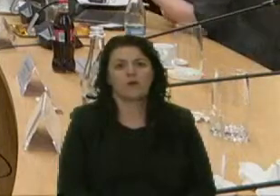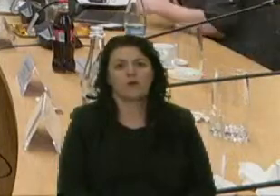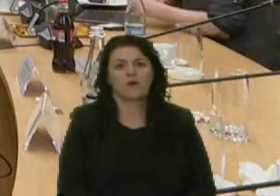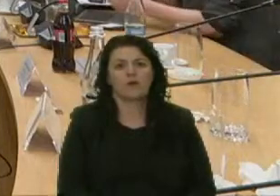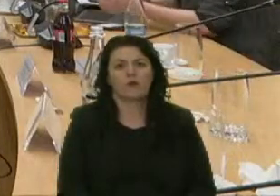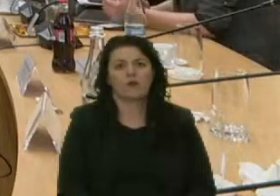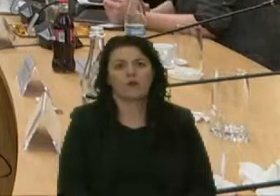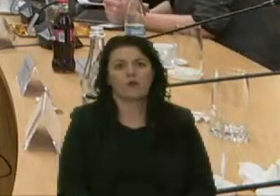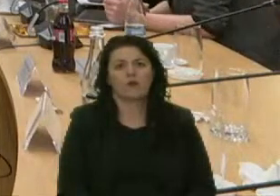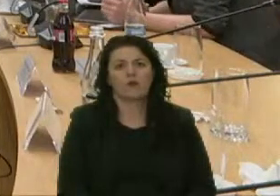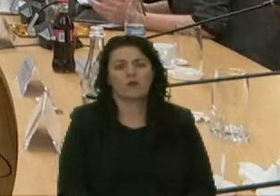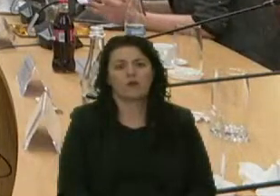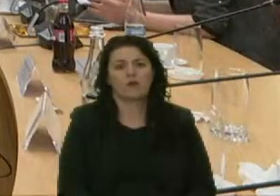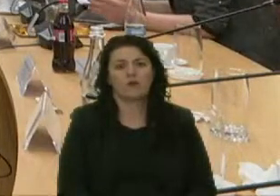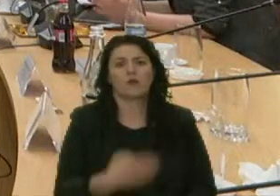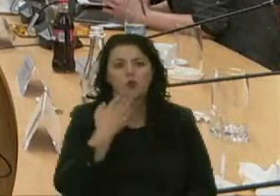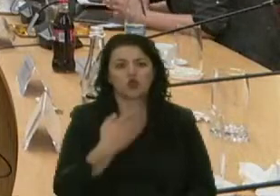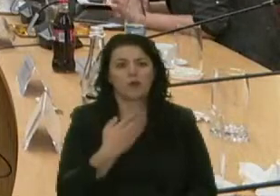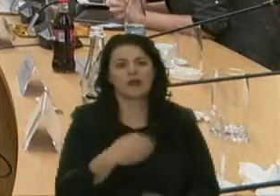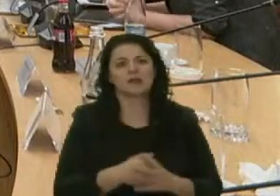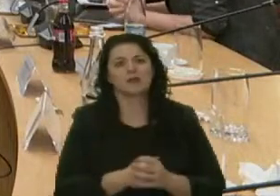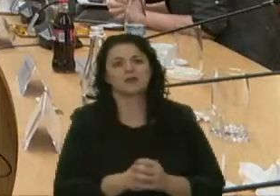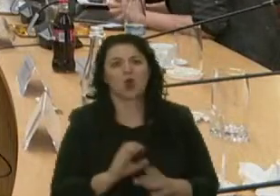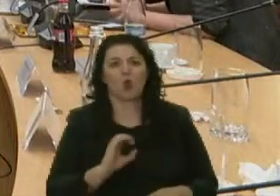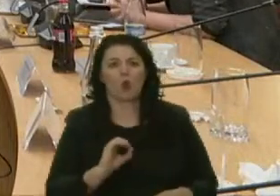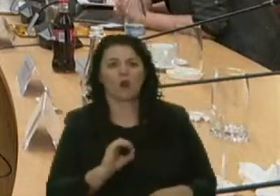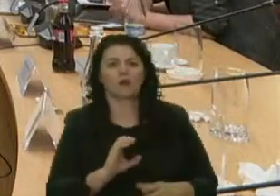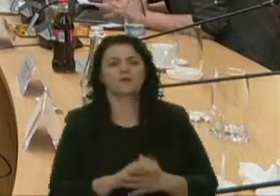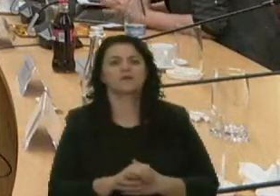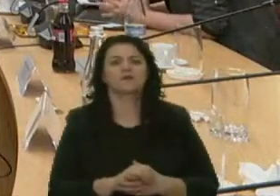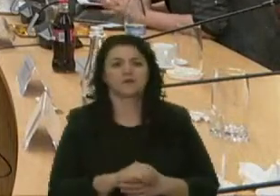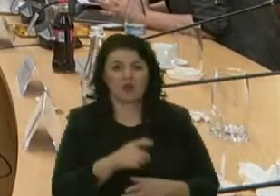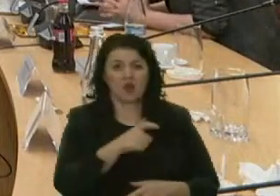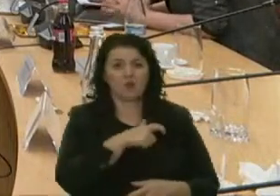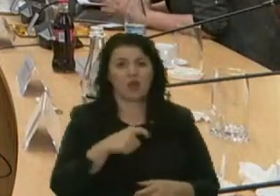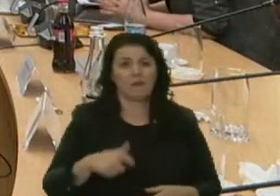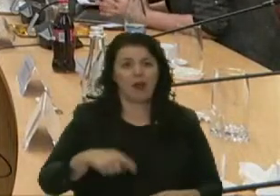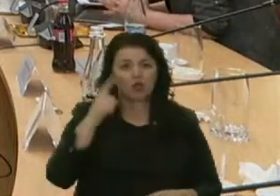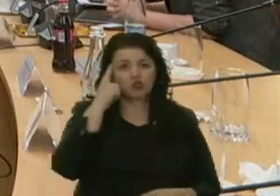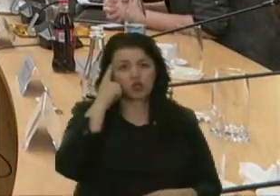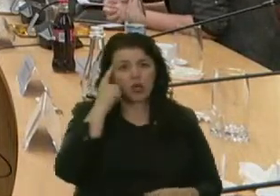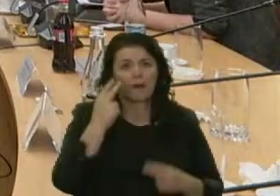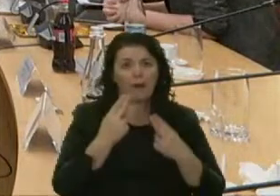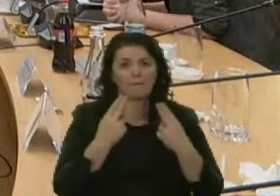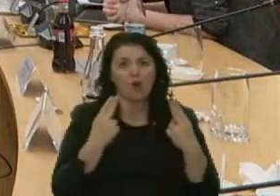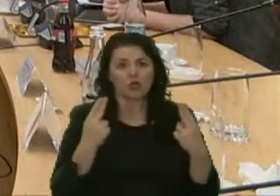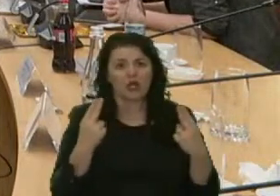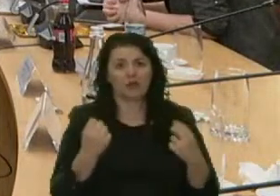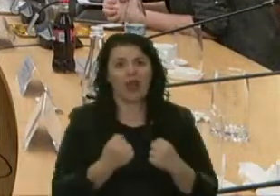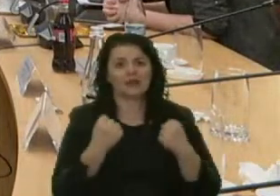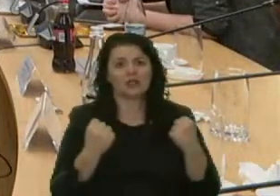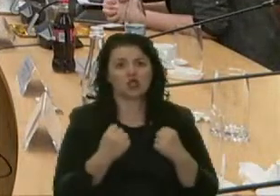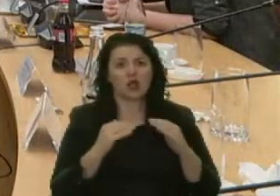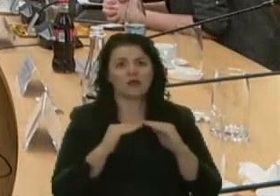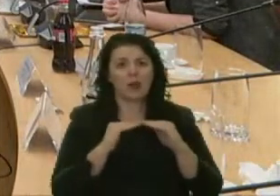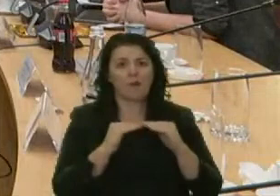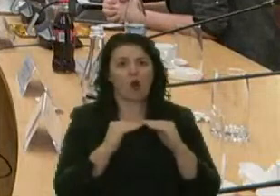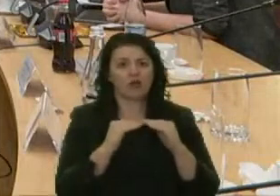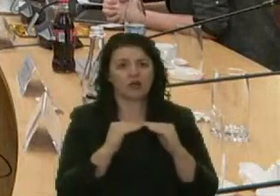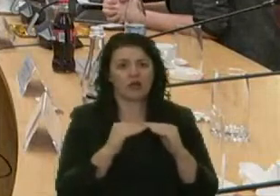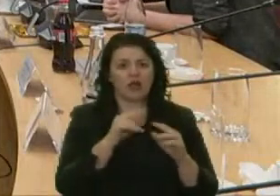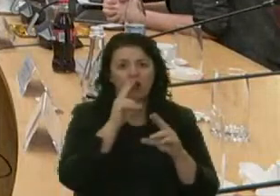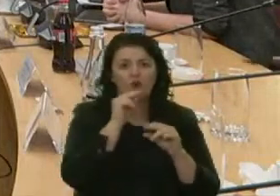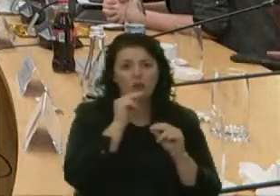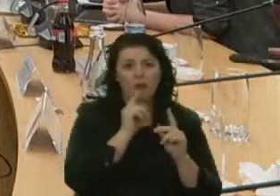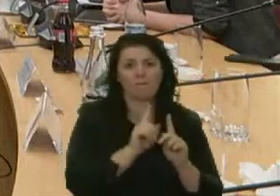scurtă Mulțumesc frumos Domnule primar Știți ce este mai important pentru exercițiul democratic decât să vorbim pe